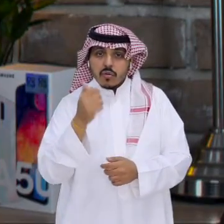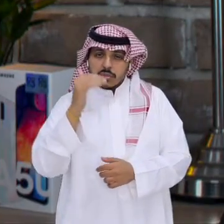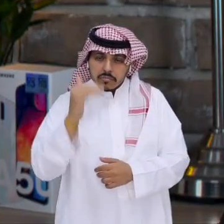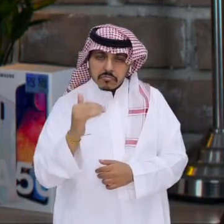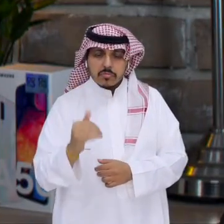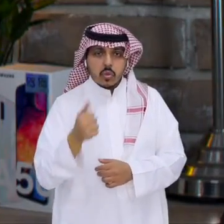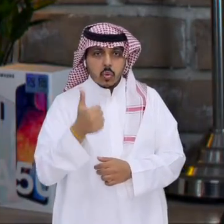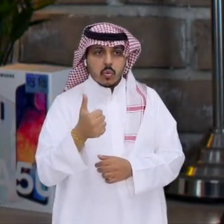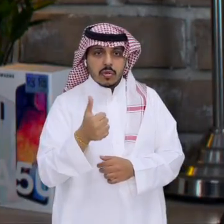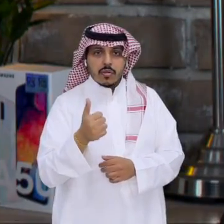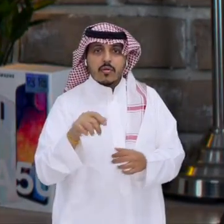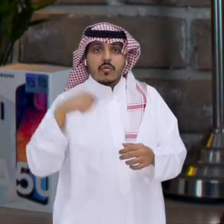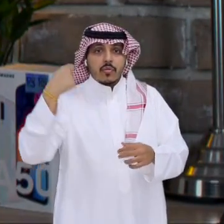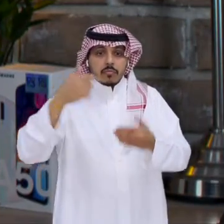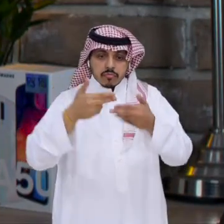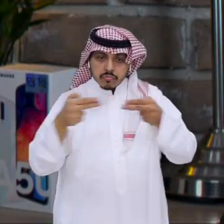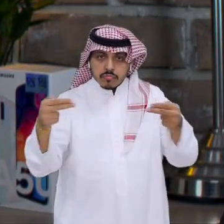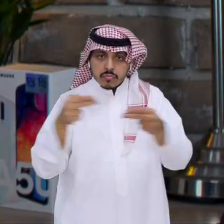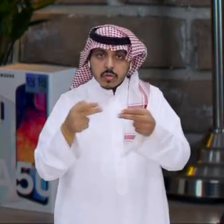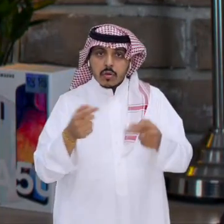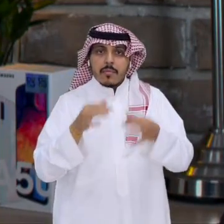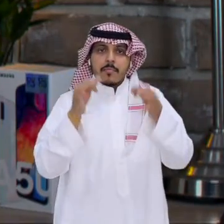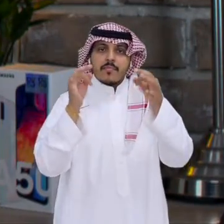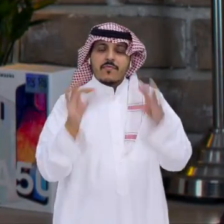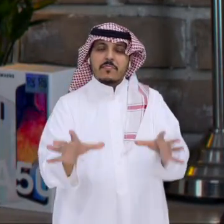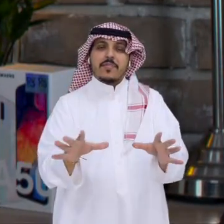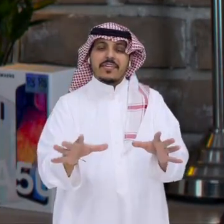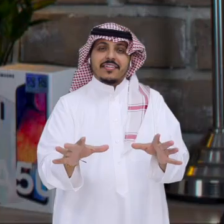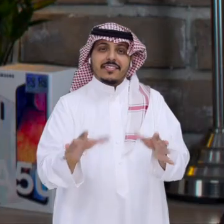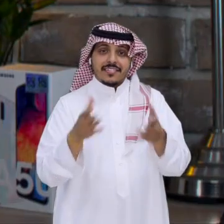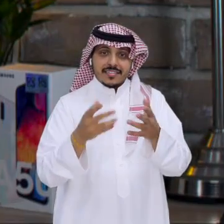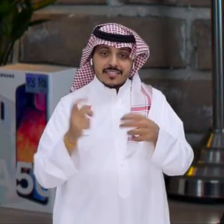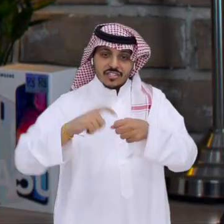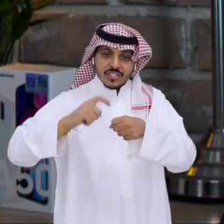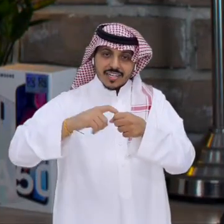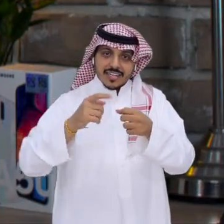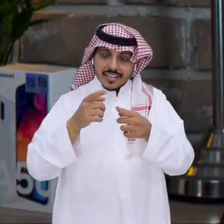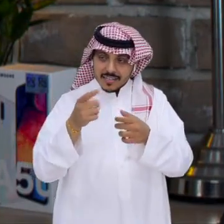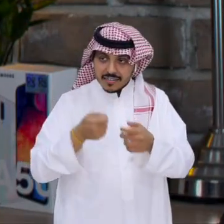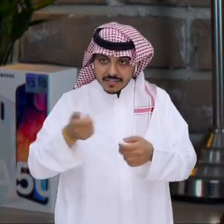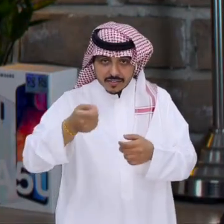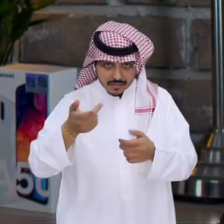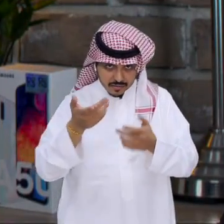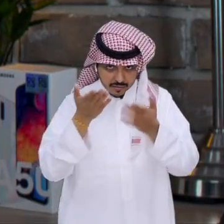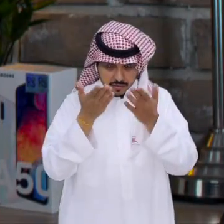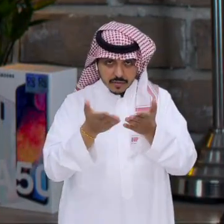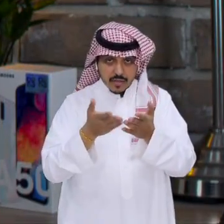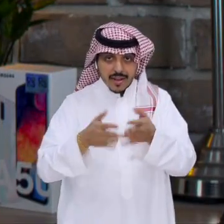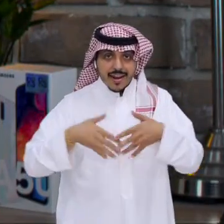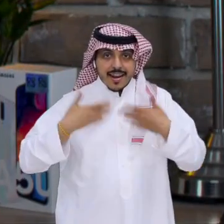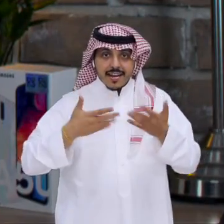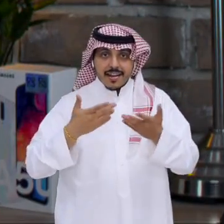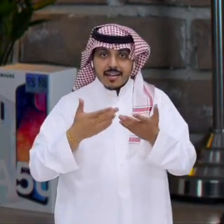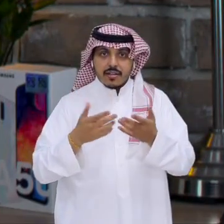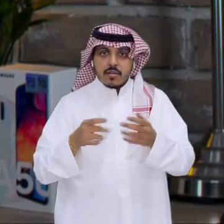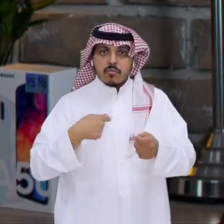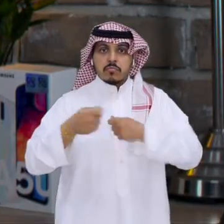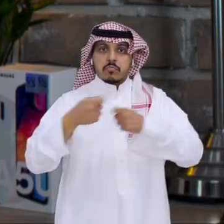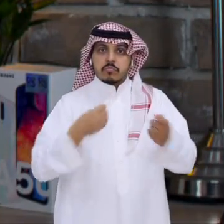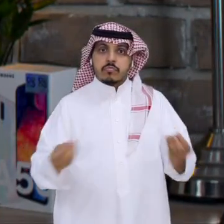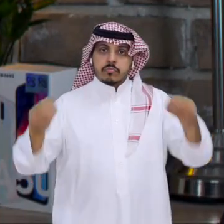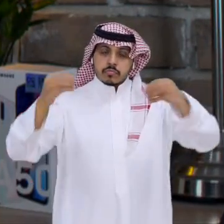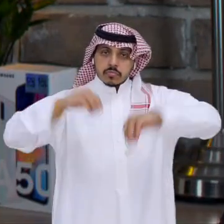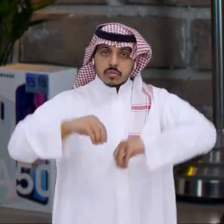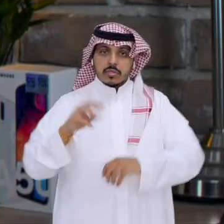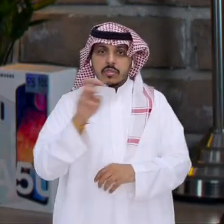مرة خرافية، وأحيانا كثير من المحتوى مجاني يكون بالاشتراكات حقتها. ولكن خدمات اللعب السحابي هنا الاستثمار الأكبر،